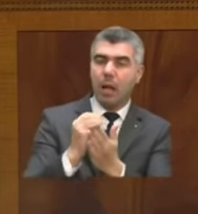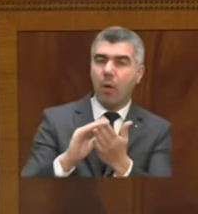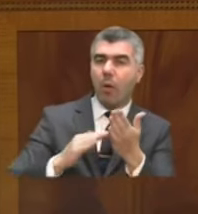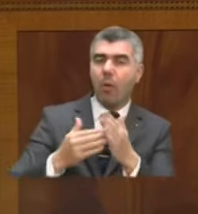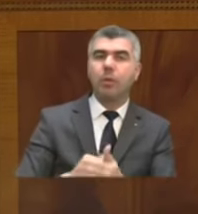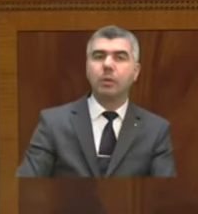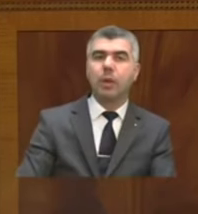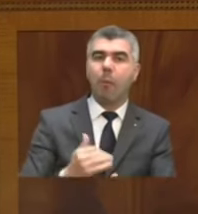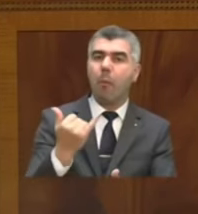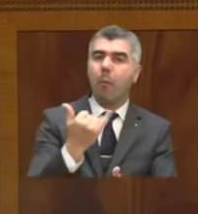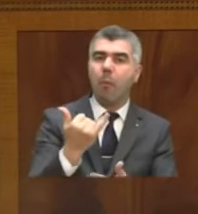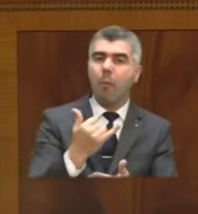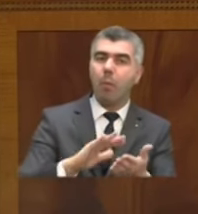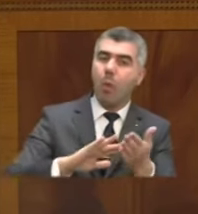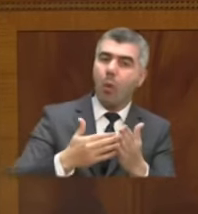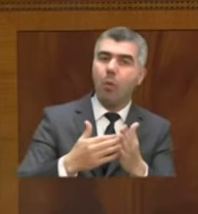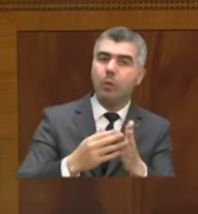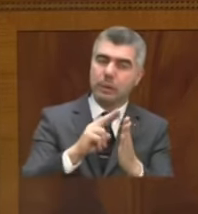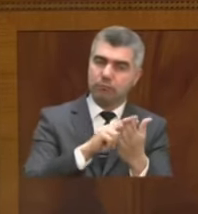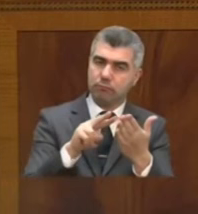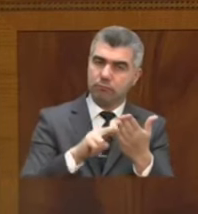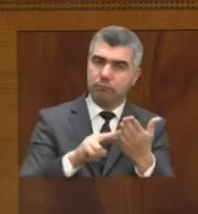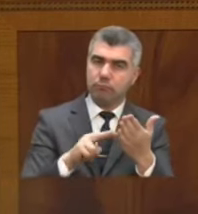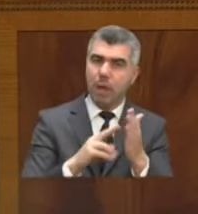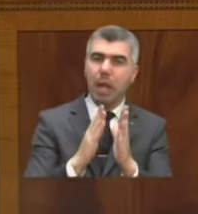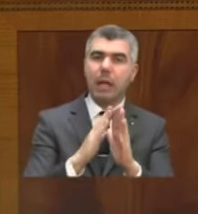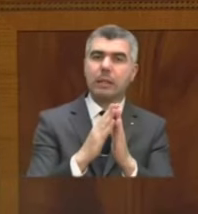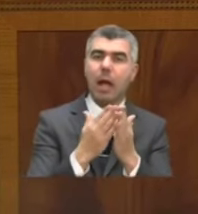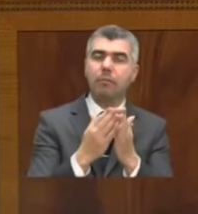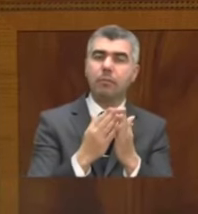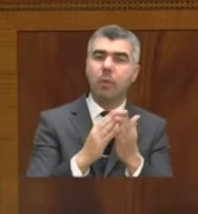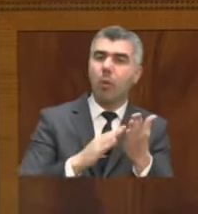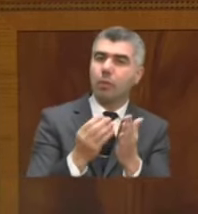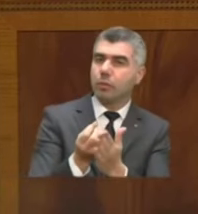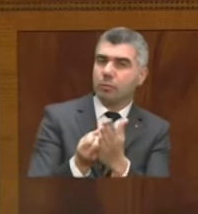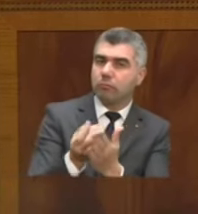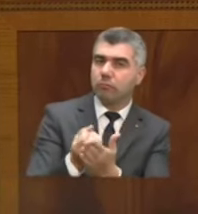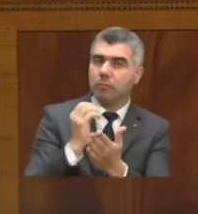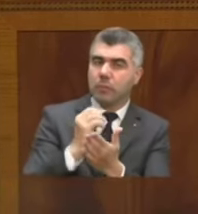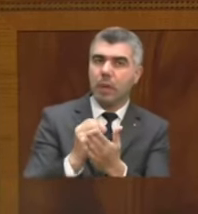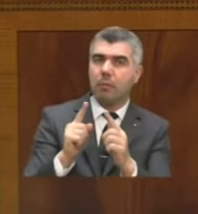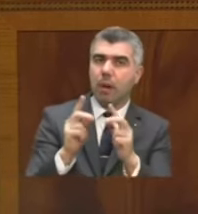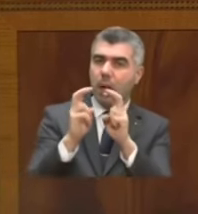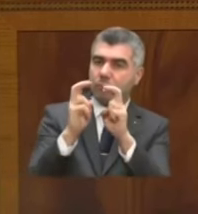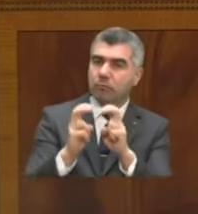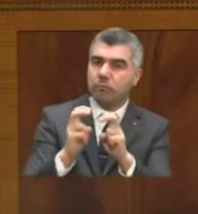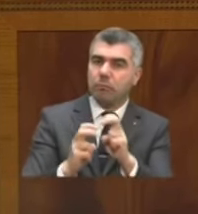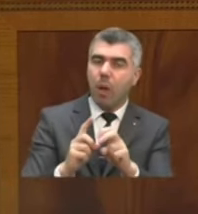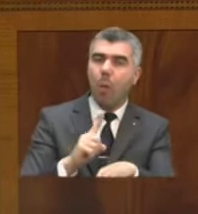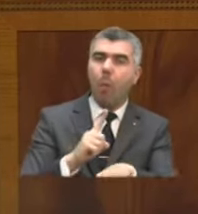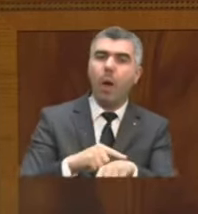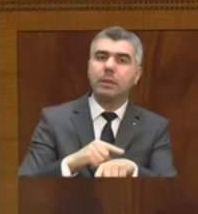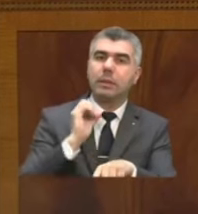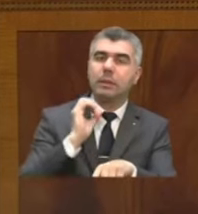أجل إكمال المقررات الدراسية من خلال ترشيد وتقليص الحصص الزمنية